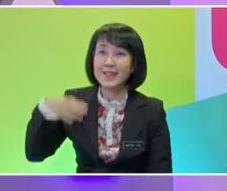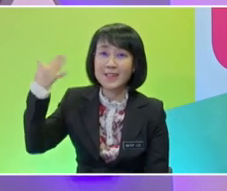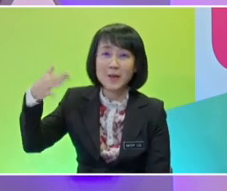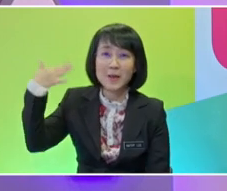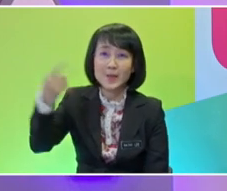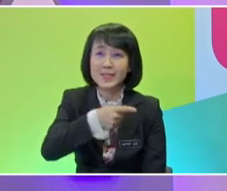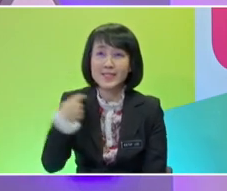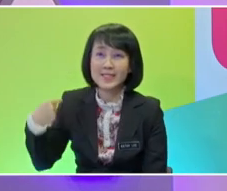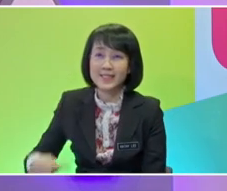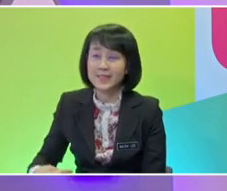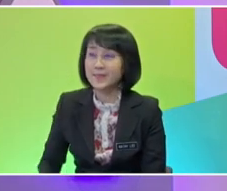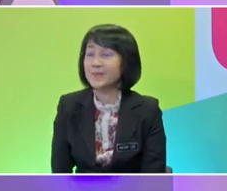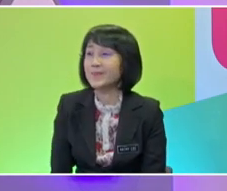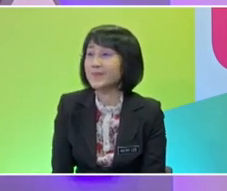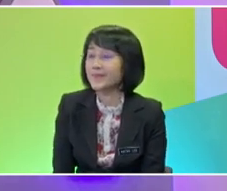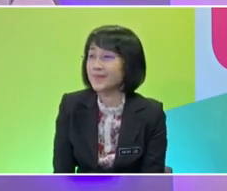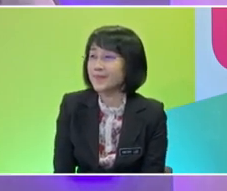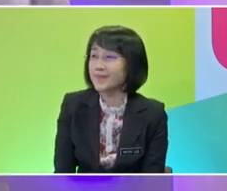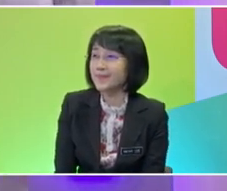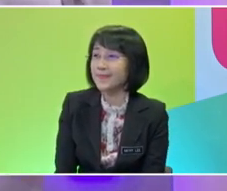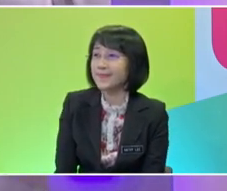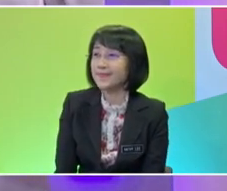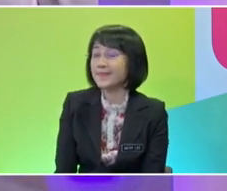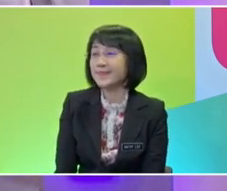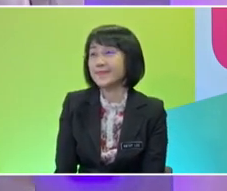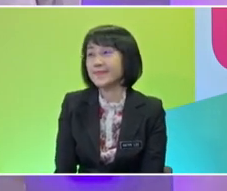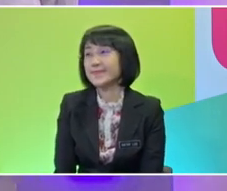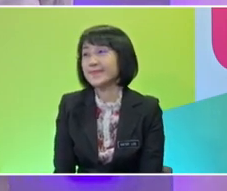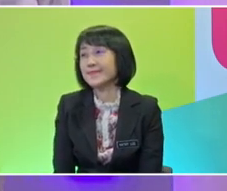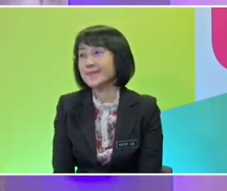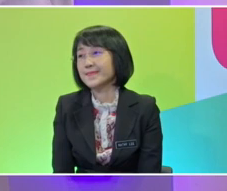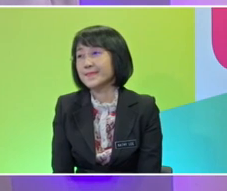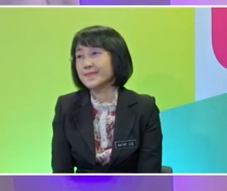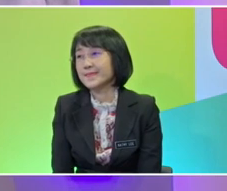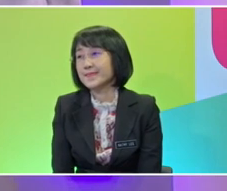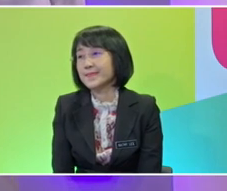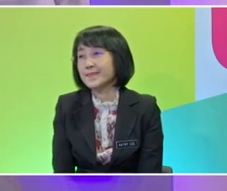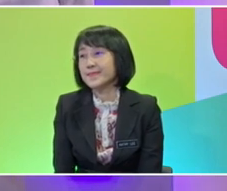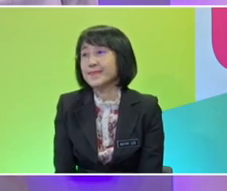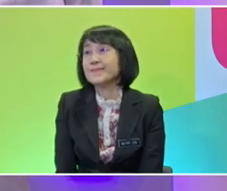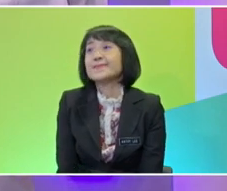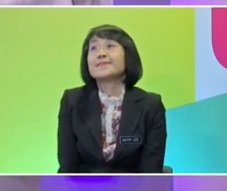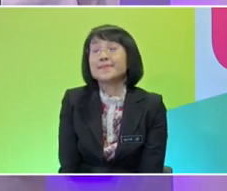peranan kepada dunia hingga ini lebih-lebih lagi negara kita baik kita